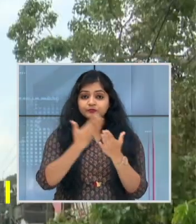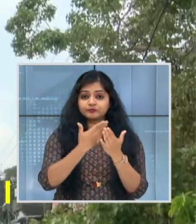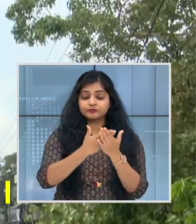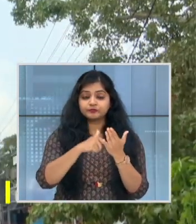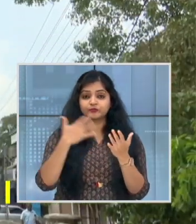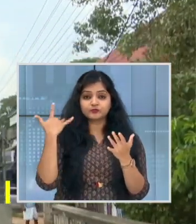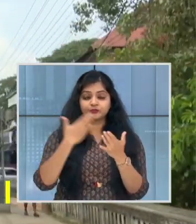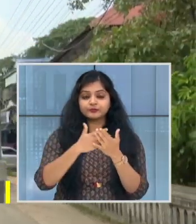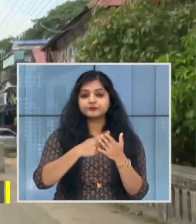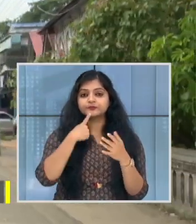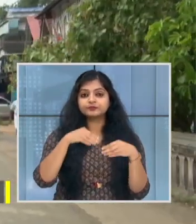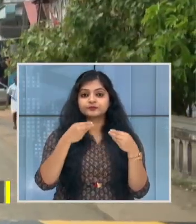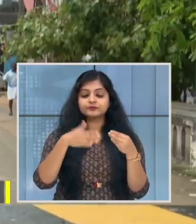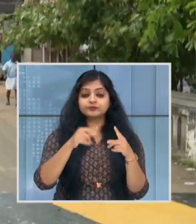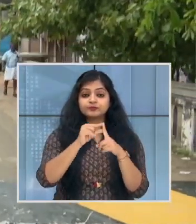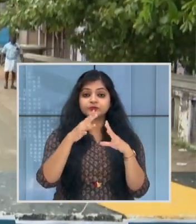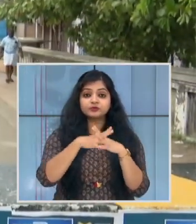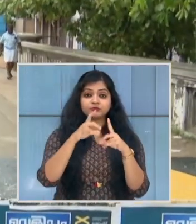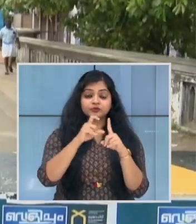യാഥാർത്ഥ്യമാകുന്നത്. ഇതിനായി പൊതുമരാമത്ത് വകുപ്പ്